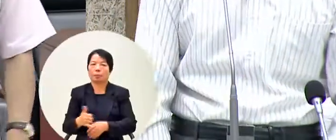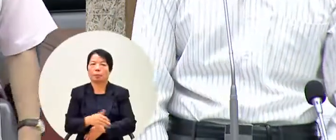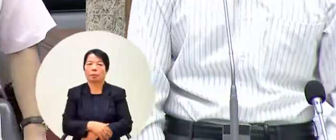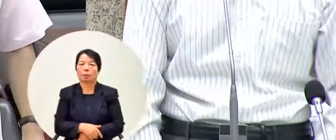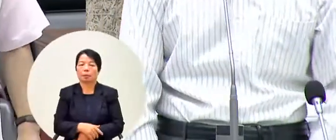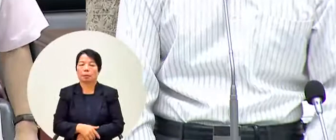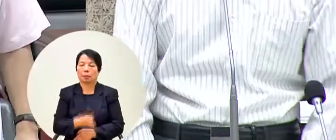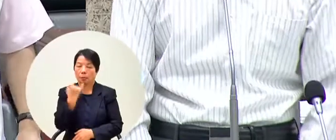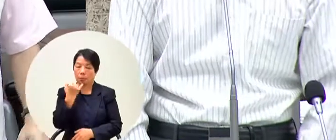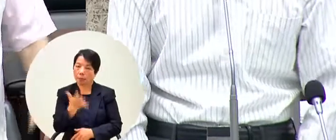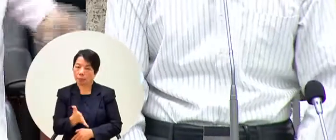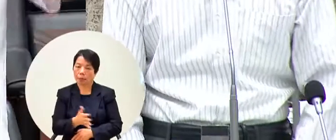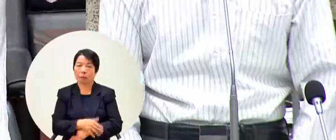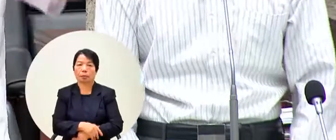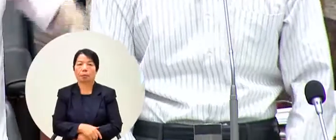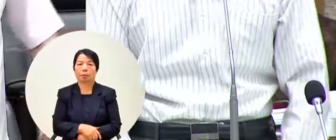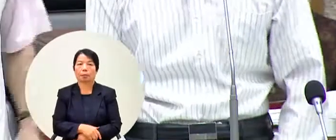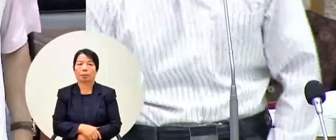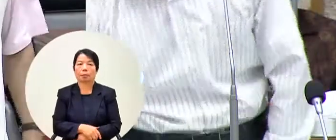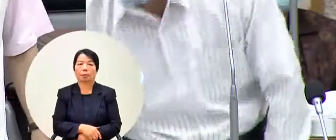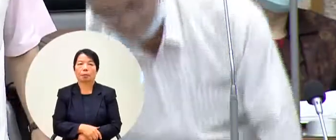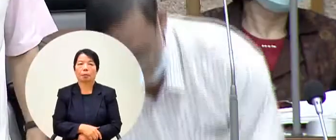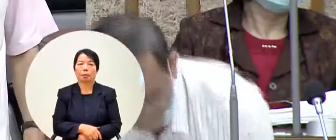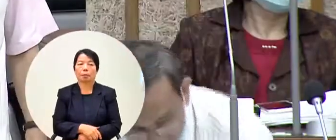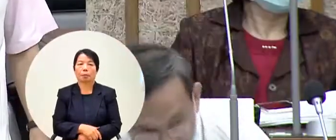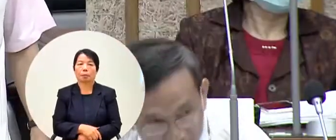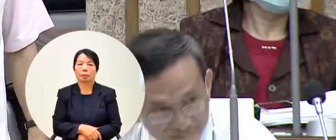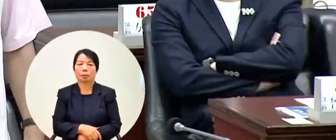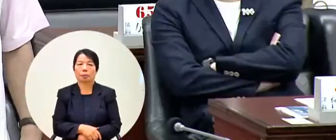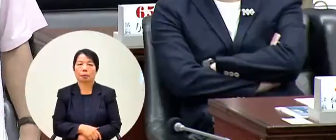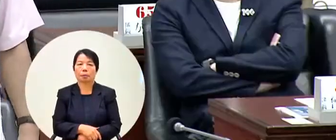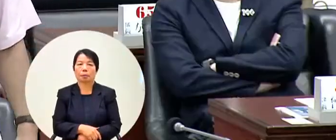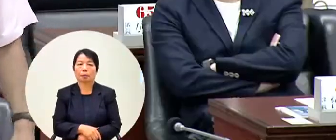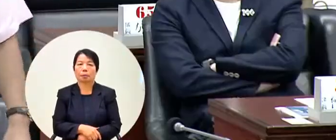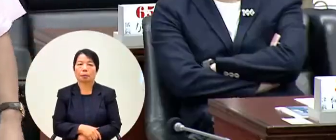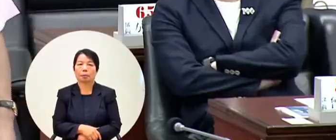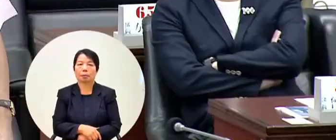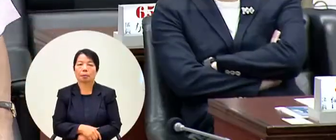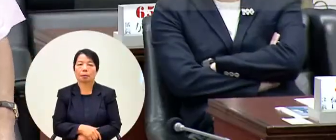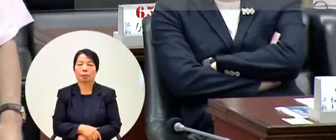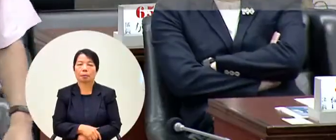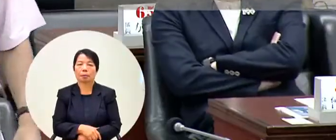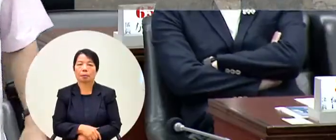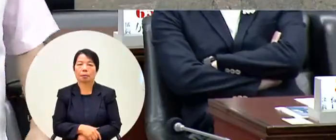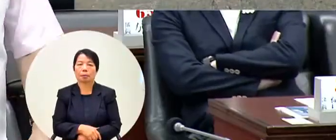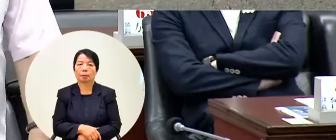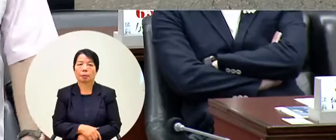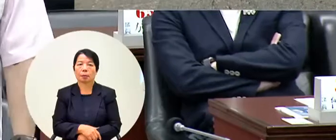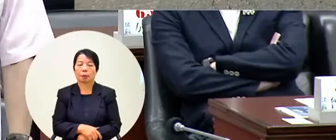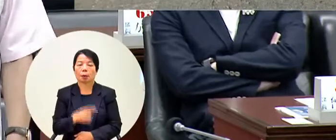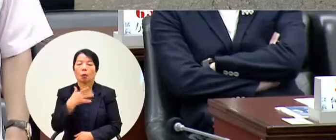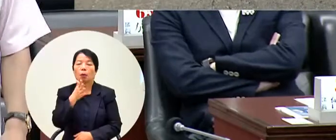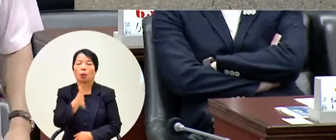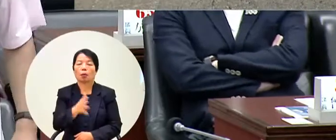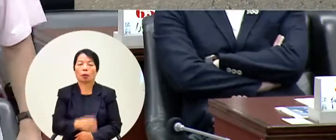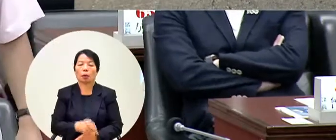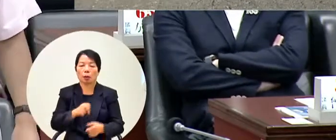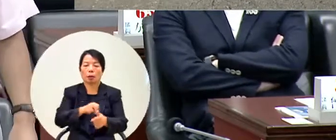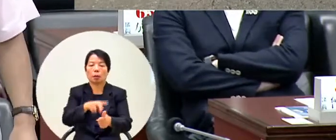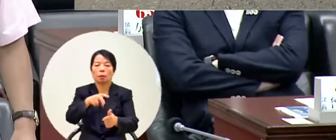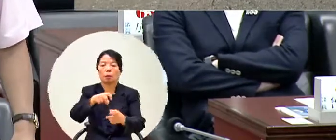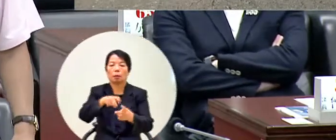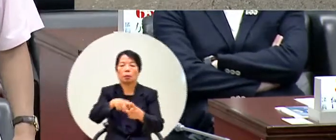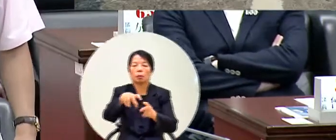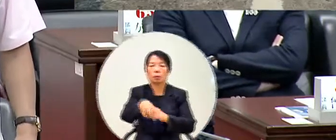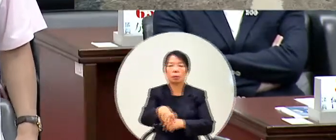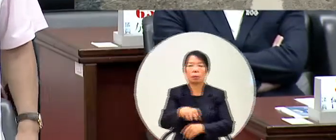唔好？哦，好，你请坐，过来，哦。我请问咱永康厝吼，